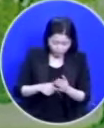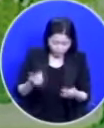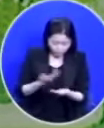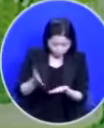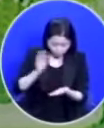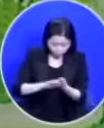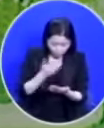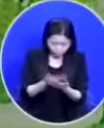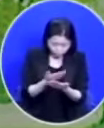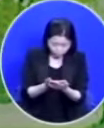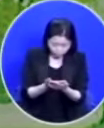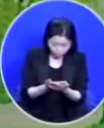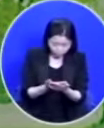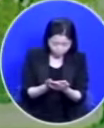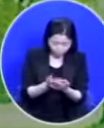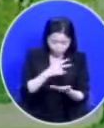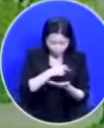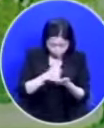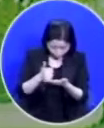주님